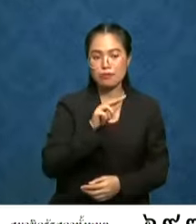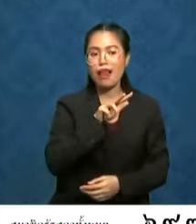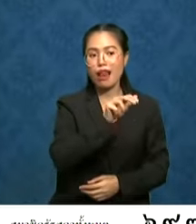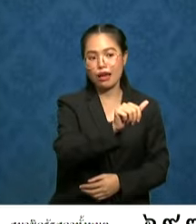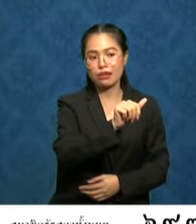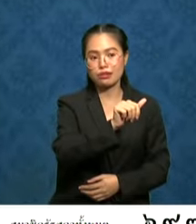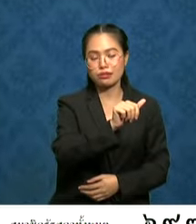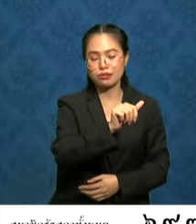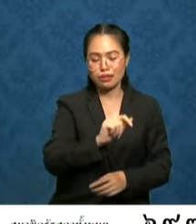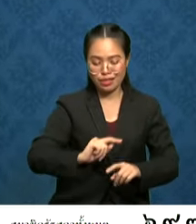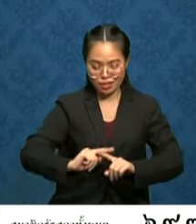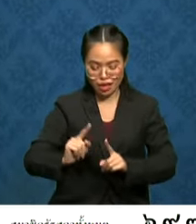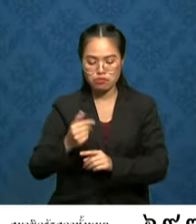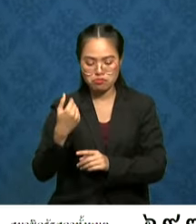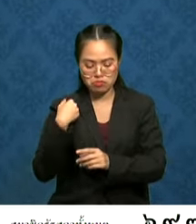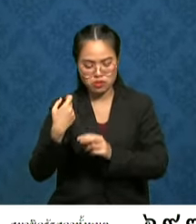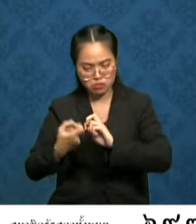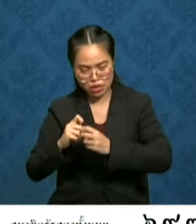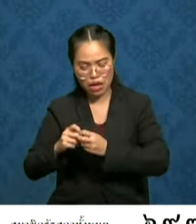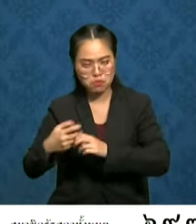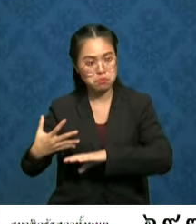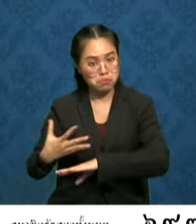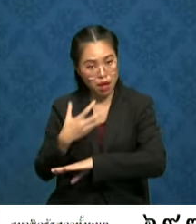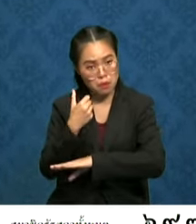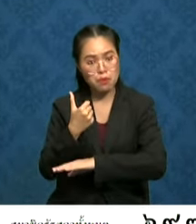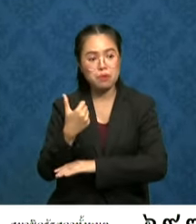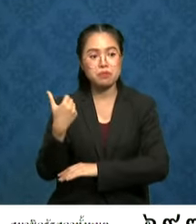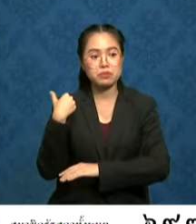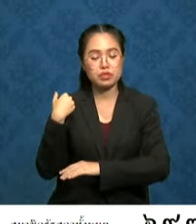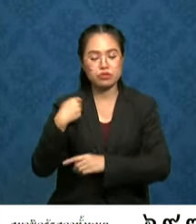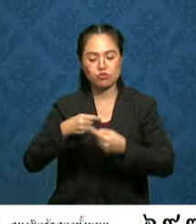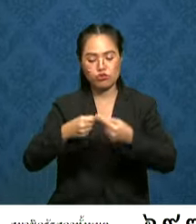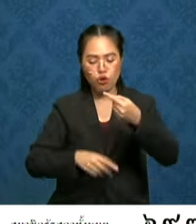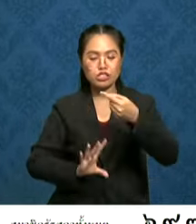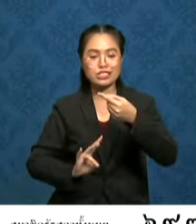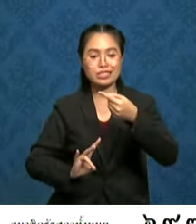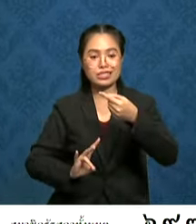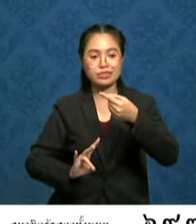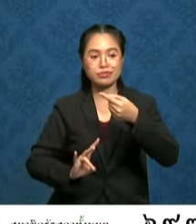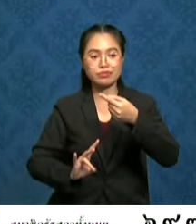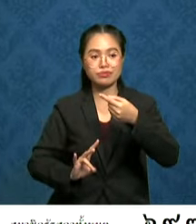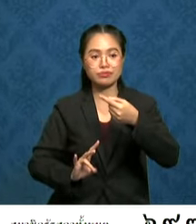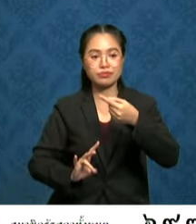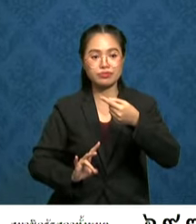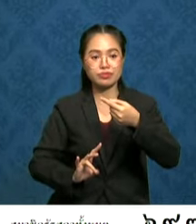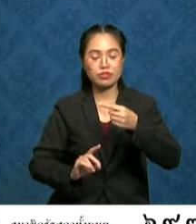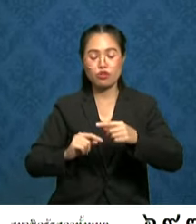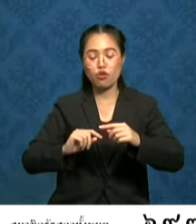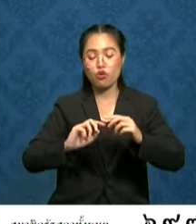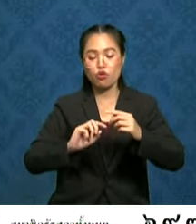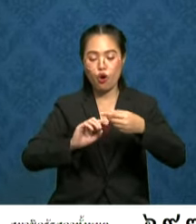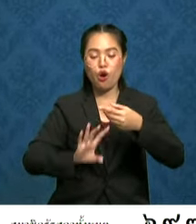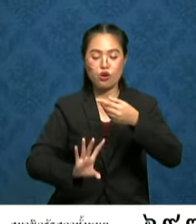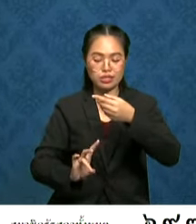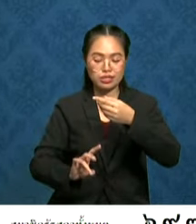เนี่ยก็ยังมีความท้าทายในประเด็นด้านการเมืองอยู่ในประการที่7ค่ะประการที่7